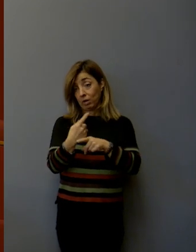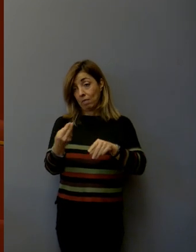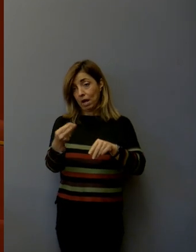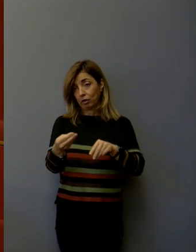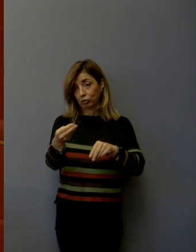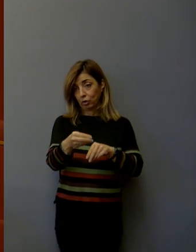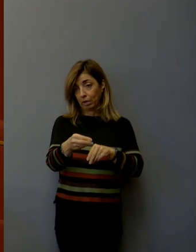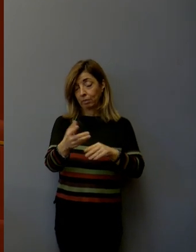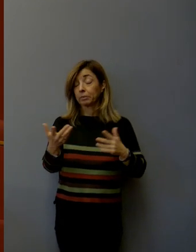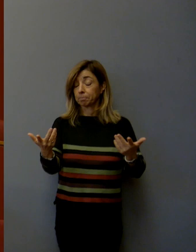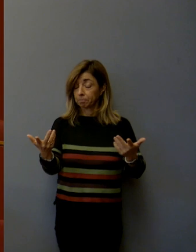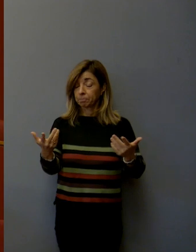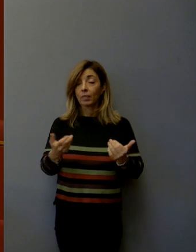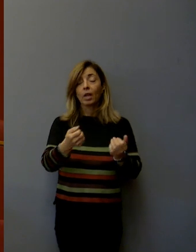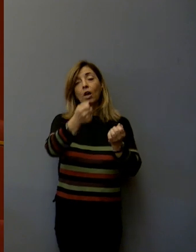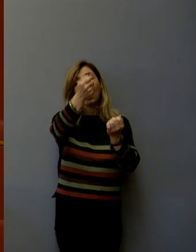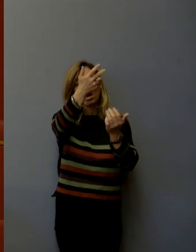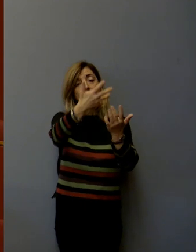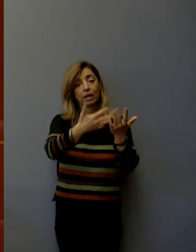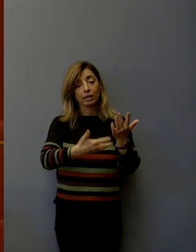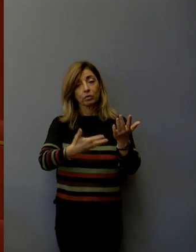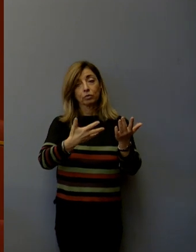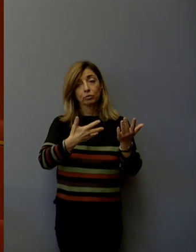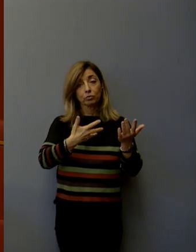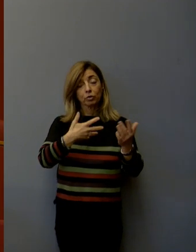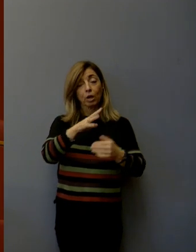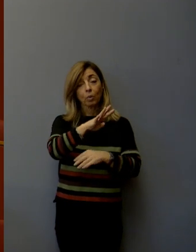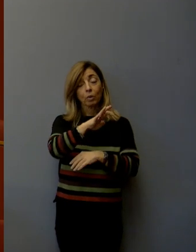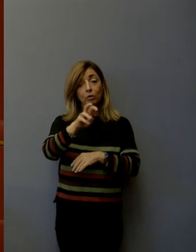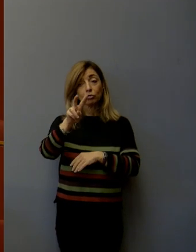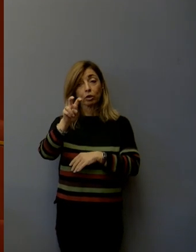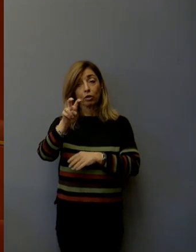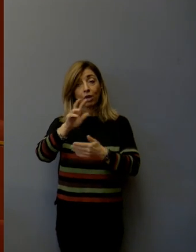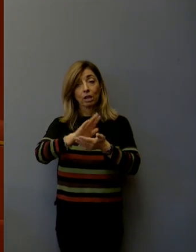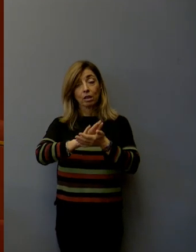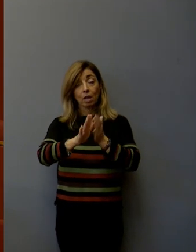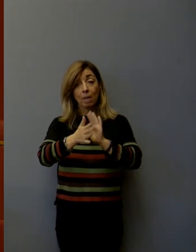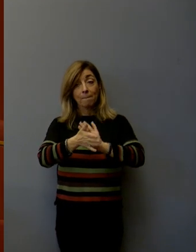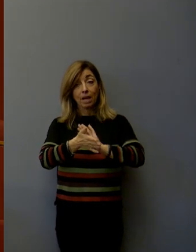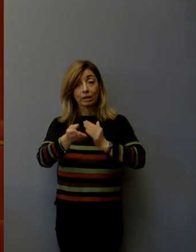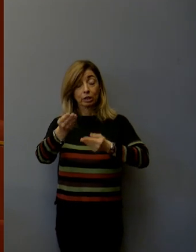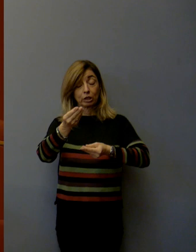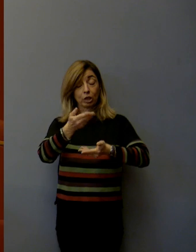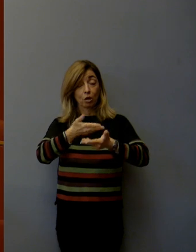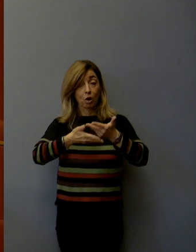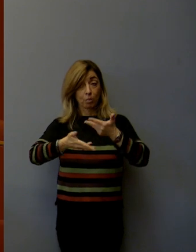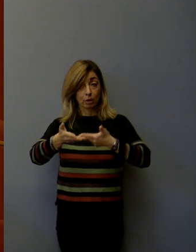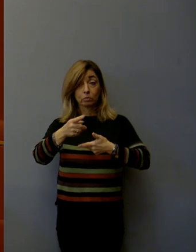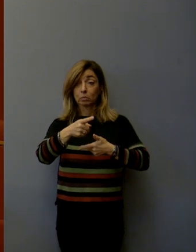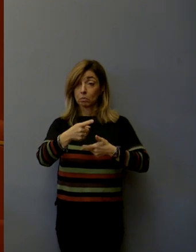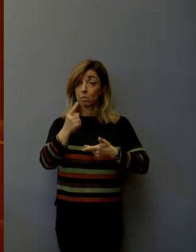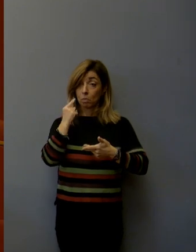contiene 420 battiti collaborazione che è un ottimo numero ricordati che i patti collaborazione